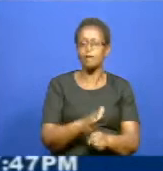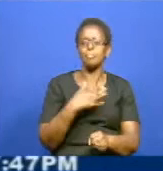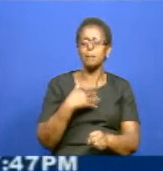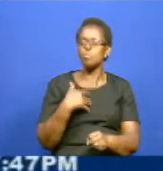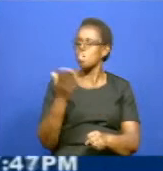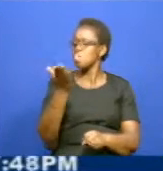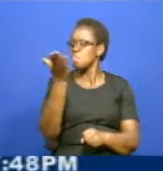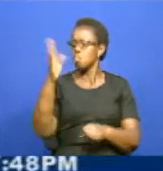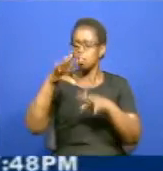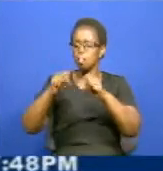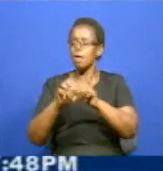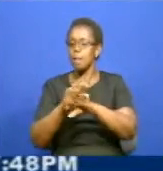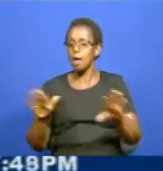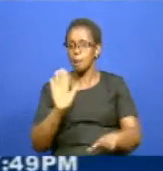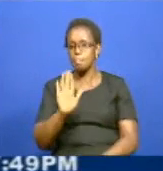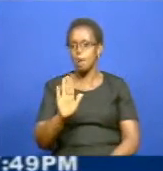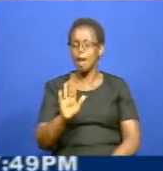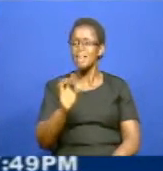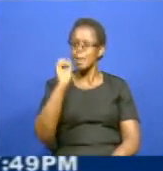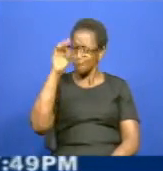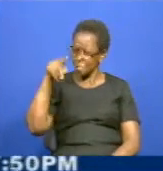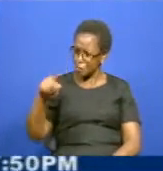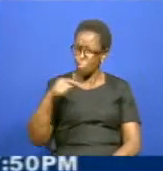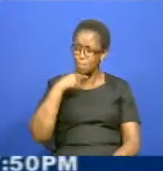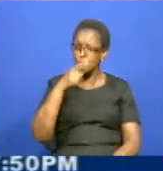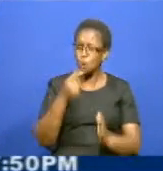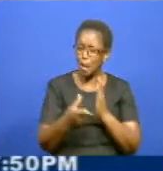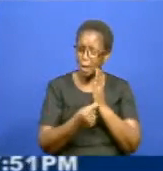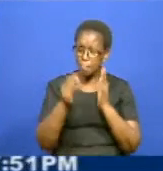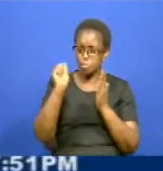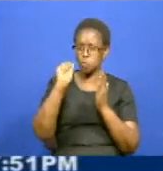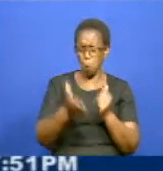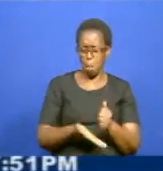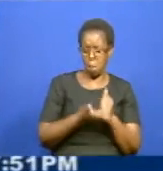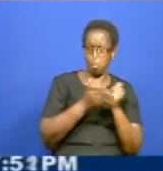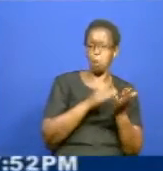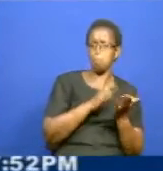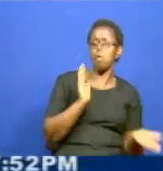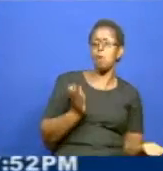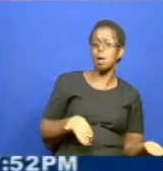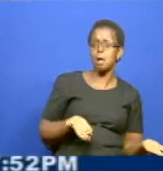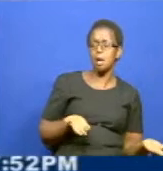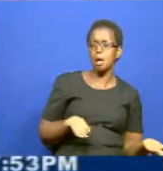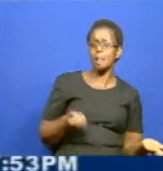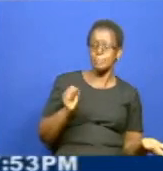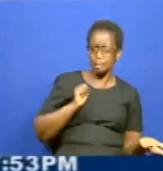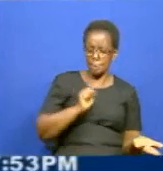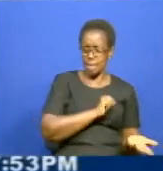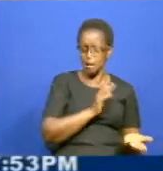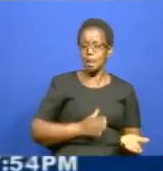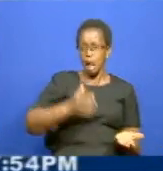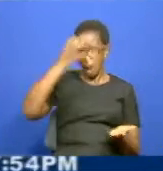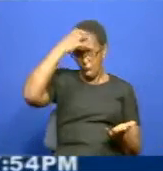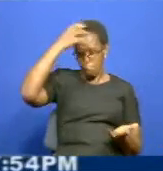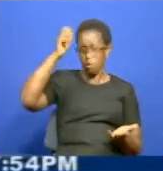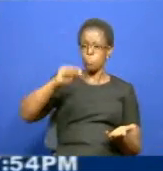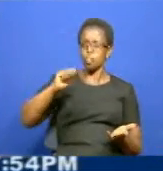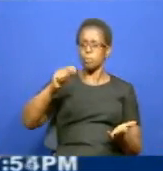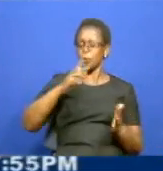yao. Kama angelisema, angelisaidia zaidi, na senator wa Lamu angelifurahi hata zaidi na wale watu